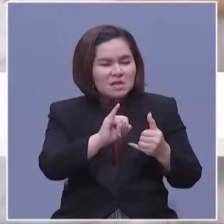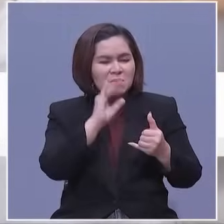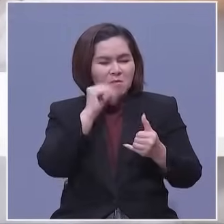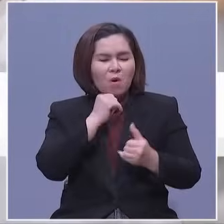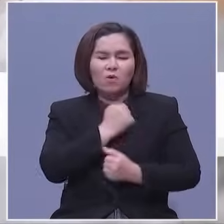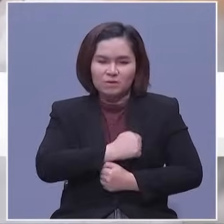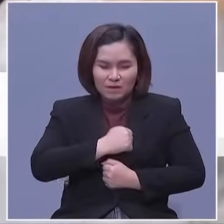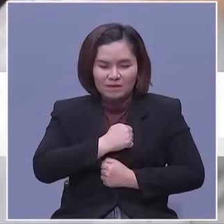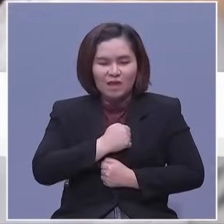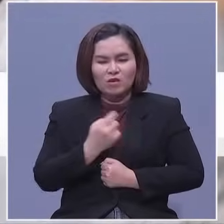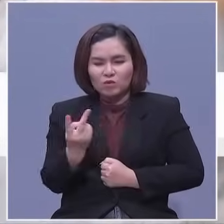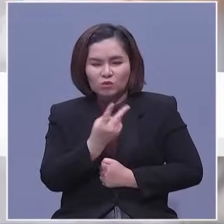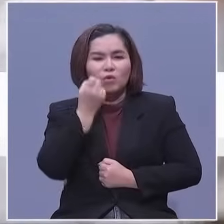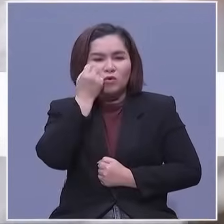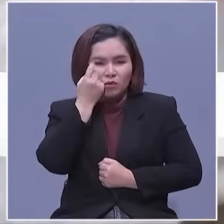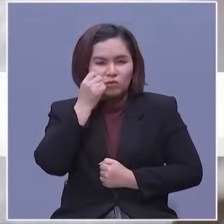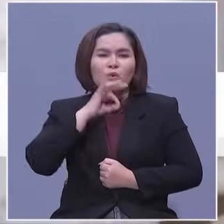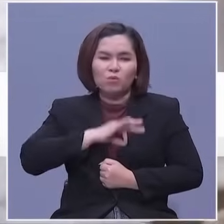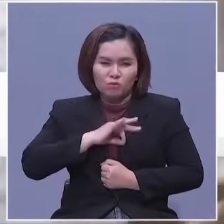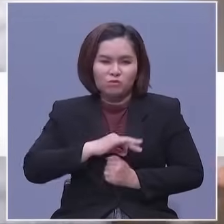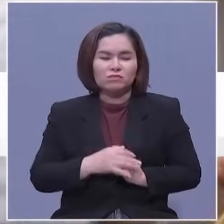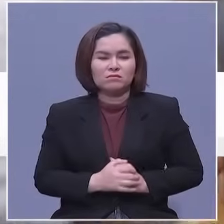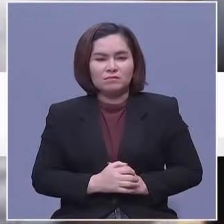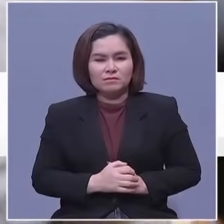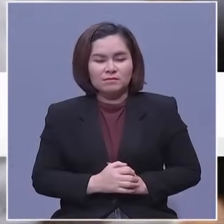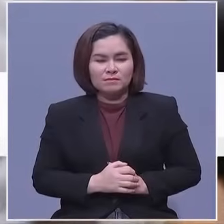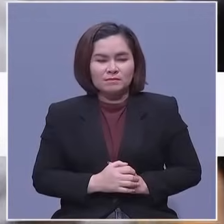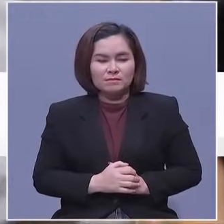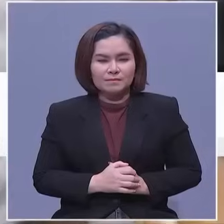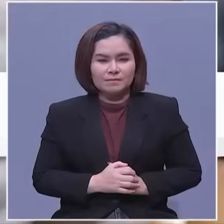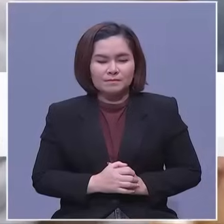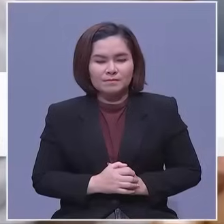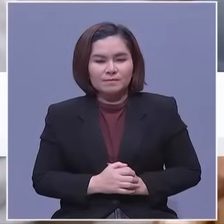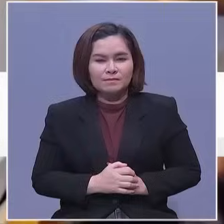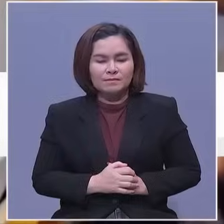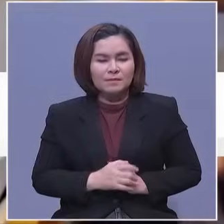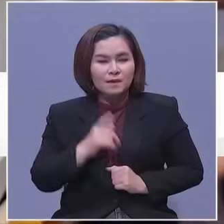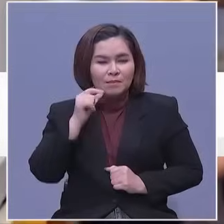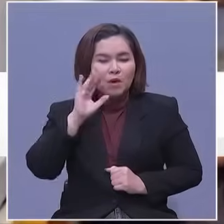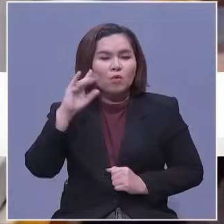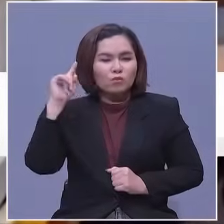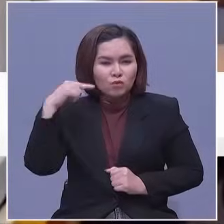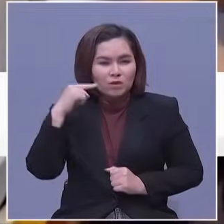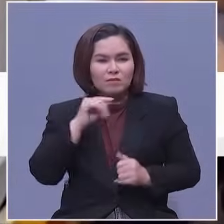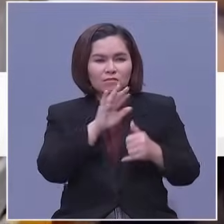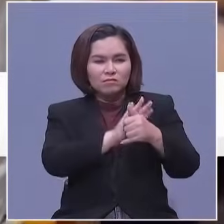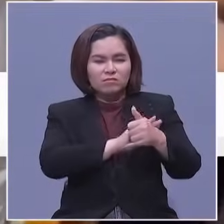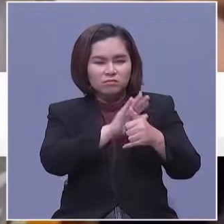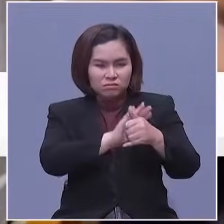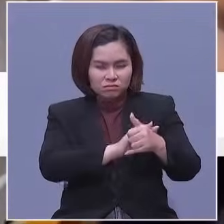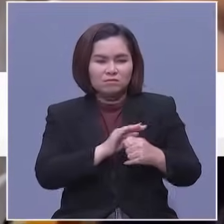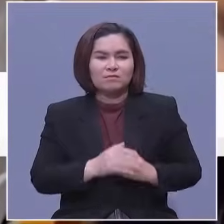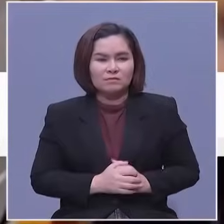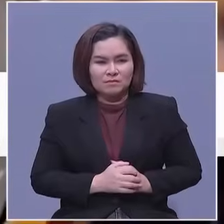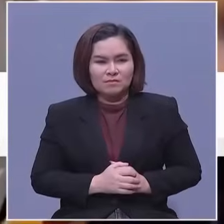ข้าใจหัวอกของคนเป็นพ่อเป็นแม่เหมือนกันเนี่ยนะคะจากนั้นคือคุณแม่ของคุณตะวันเองก็เอามือลูบที่หัวของคุณพ่อของผู้ที่ก่อเ